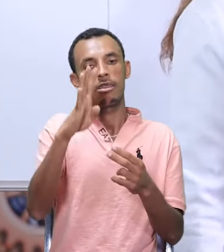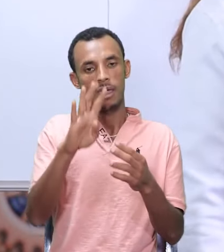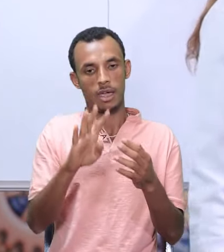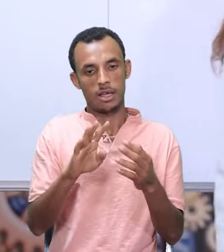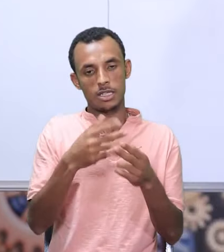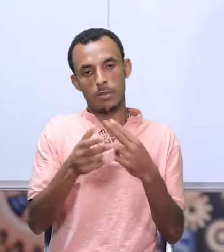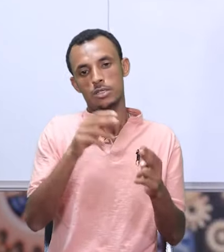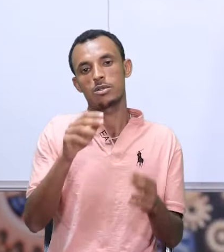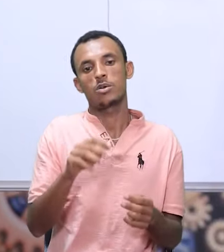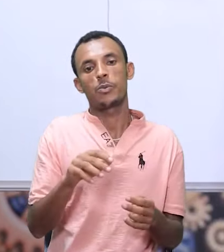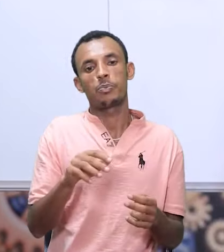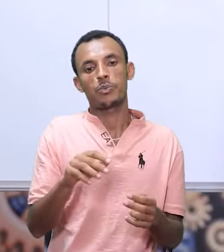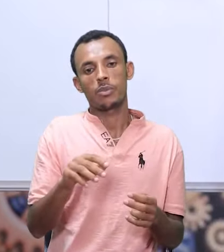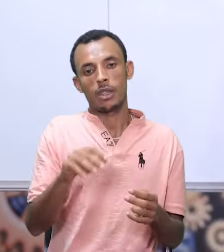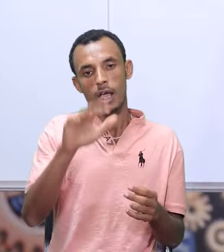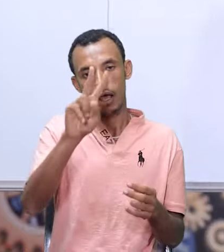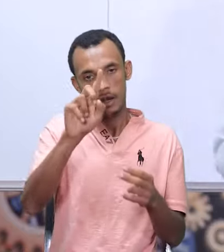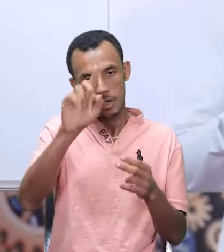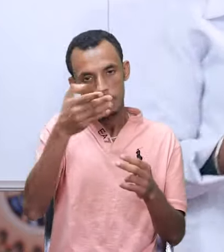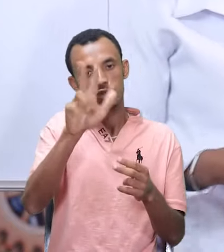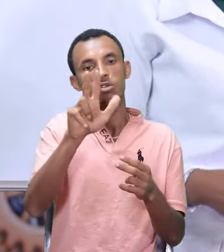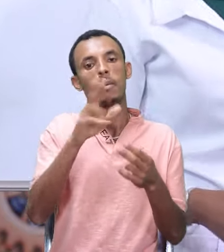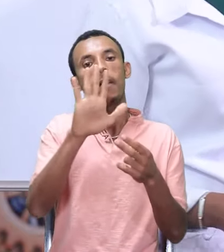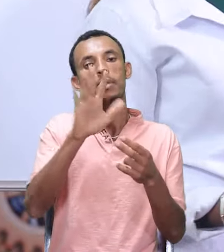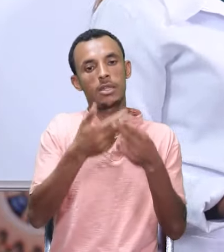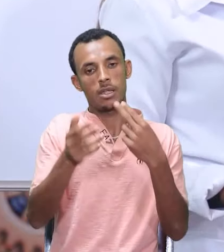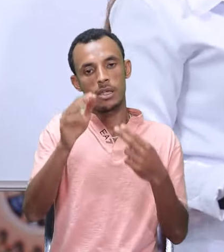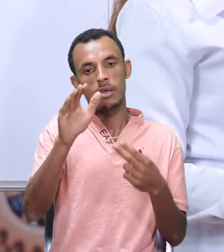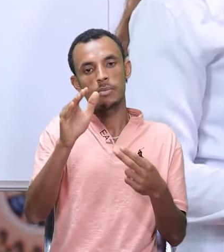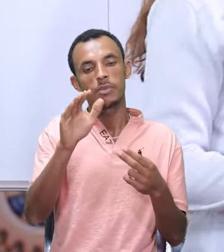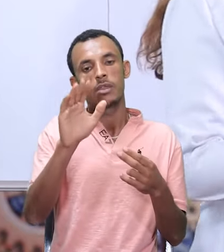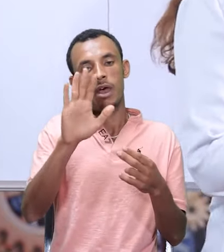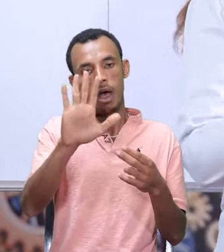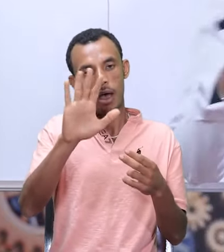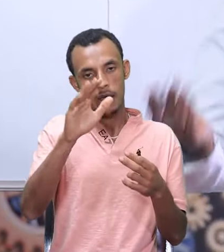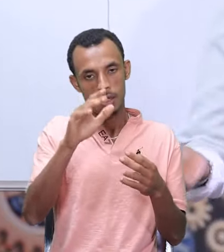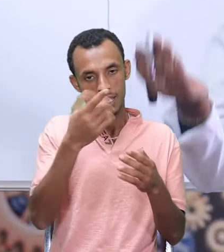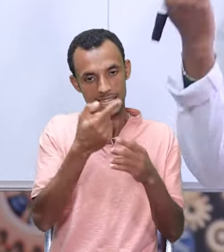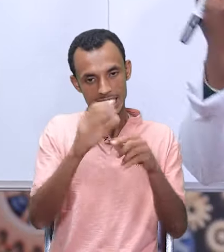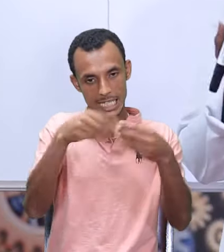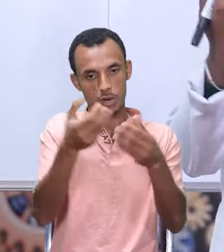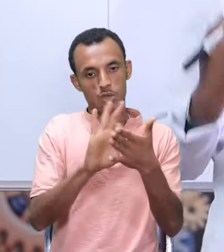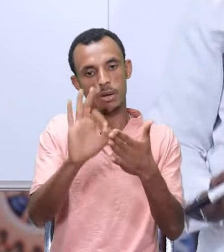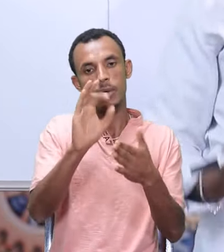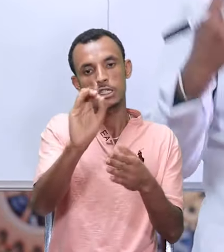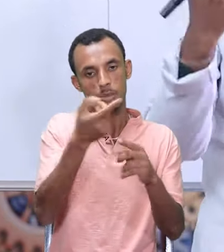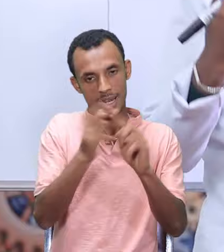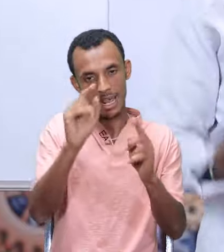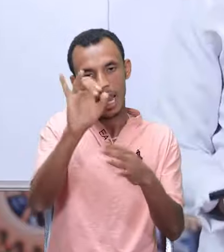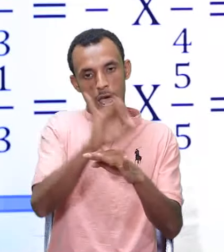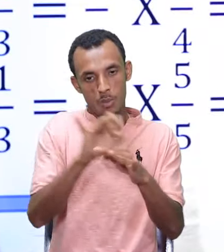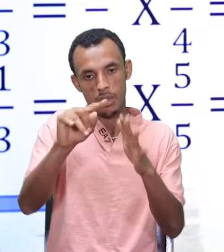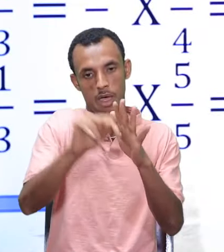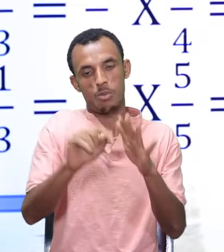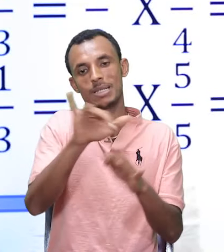ነው በአምስት አምስተኛ ስናባዛው 5/15 ይመጣል። ስለዚህ የተሰጠንን ቁጥር ከዜሮ በተለየ ለአሉንም ታቱን